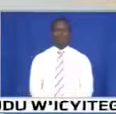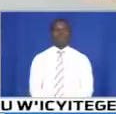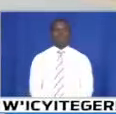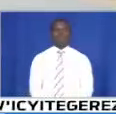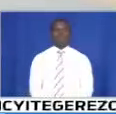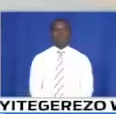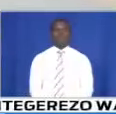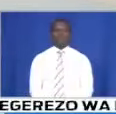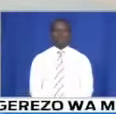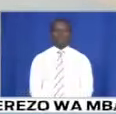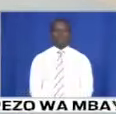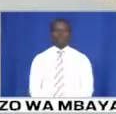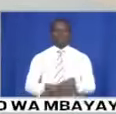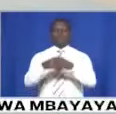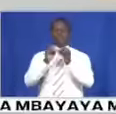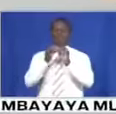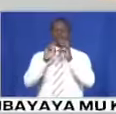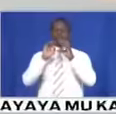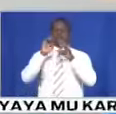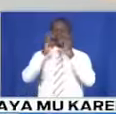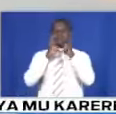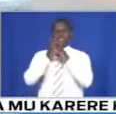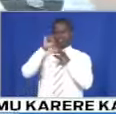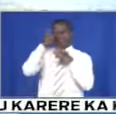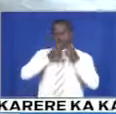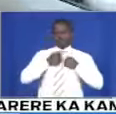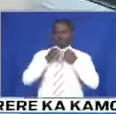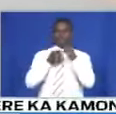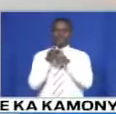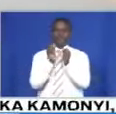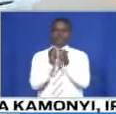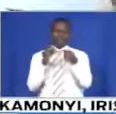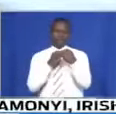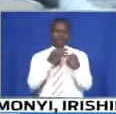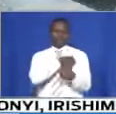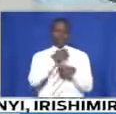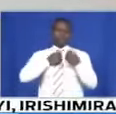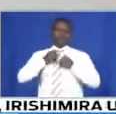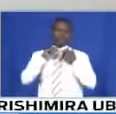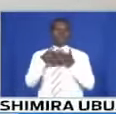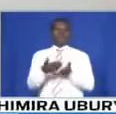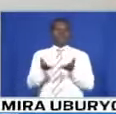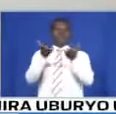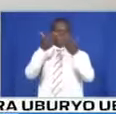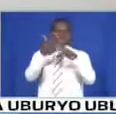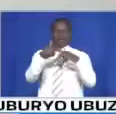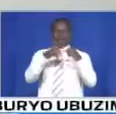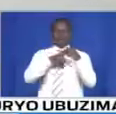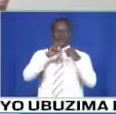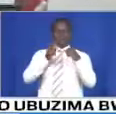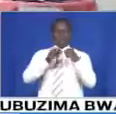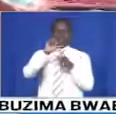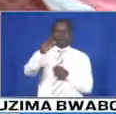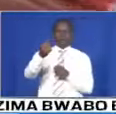Imibare banyisi hureho na guverinoma y'u Rwanda nuko muri 2018 ubukungu bw'u Rwanda bwazamutse ku gipimo cya